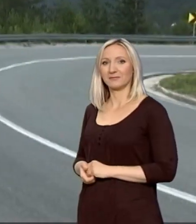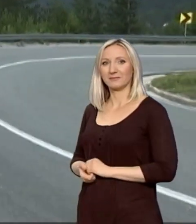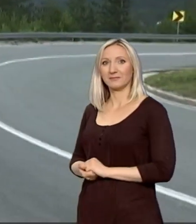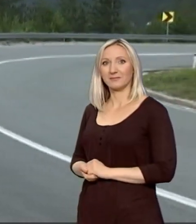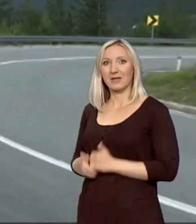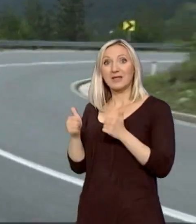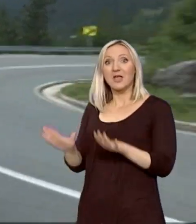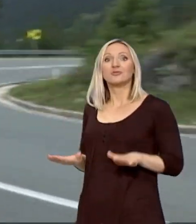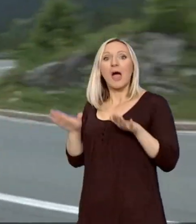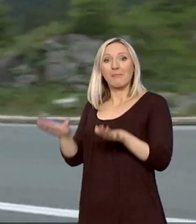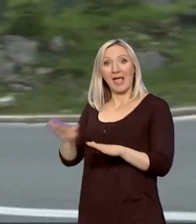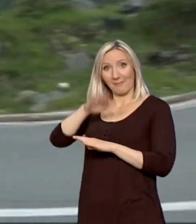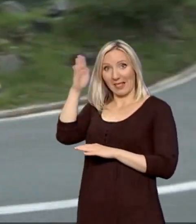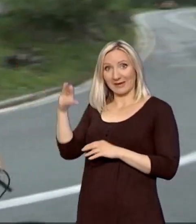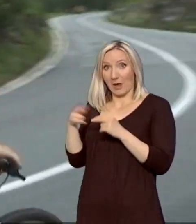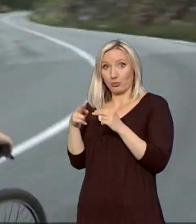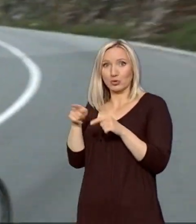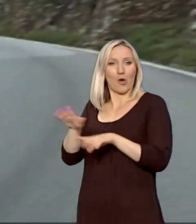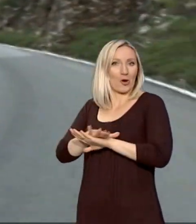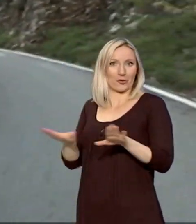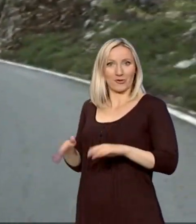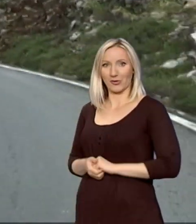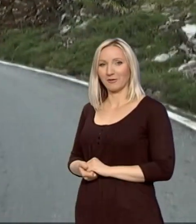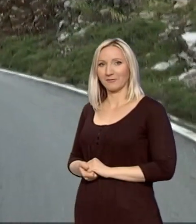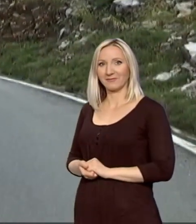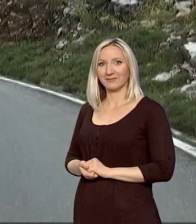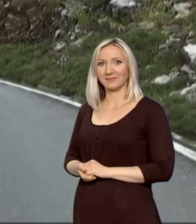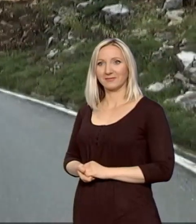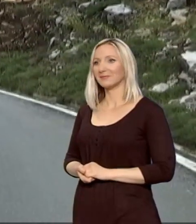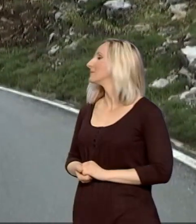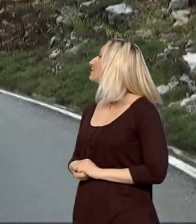Izlazimo na Žabljak uskoro. To je to.